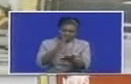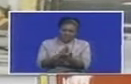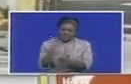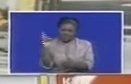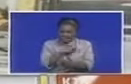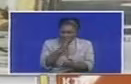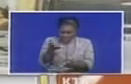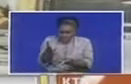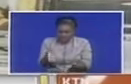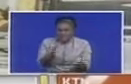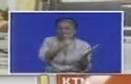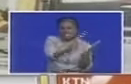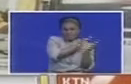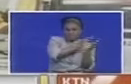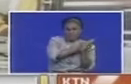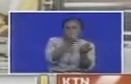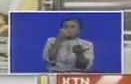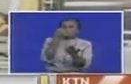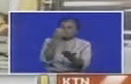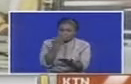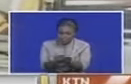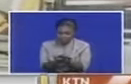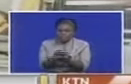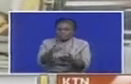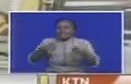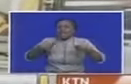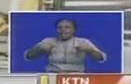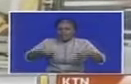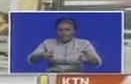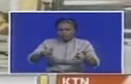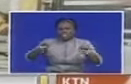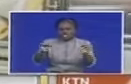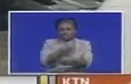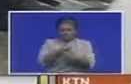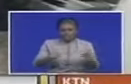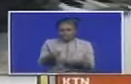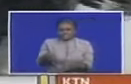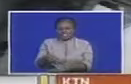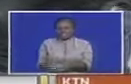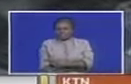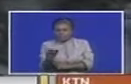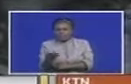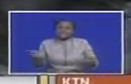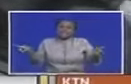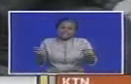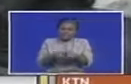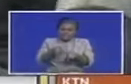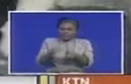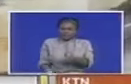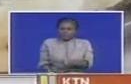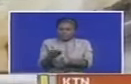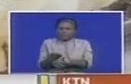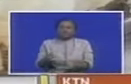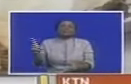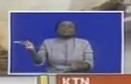kwa silaha hizo kuhifadhiwa kama ushahidi, ametoa ruksa kwa silaha hizo kuharibiwa. Silaha hizo sasa